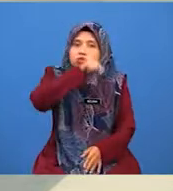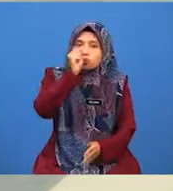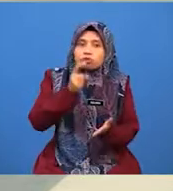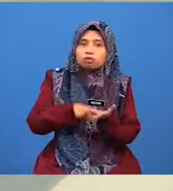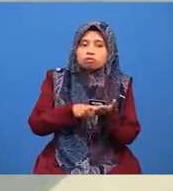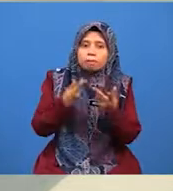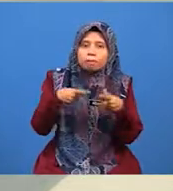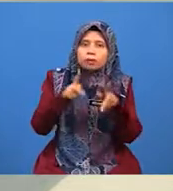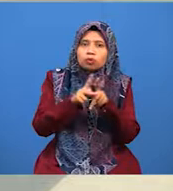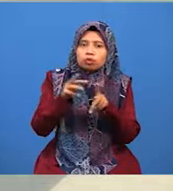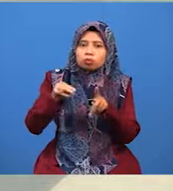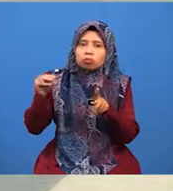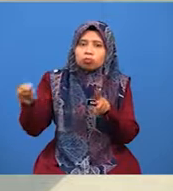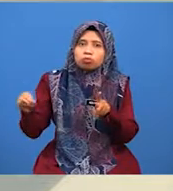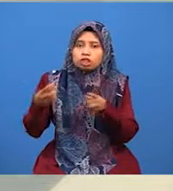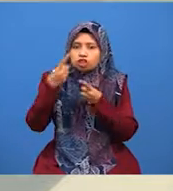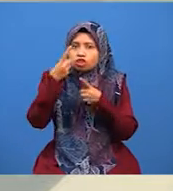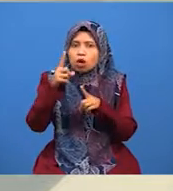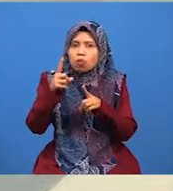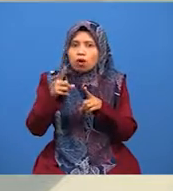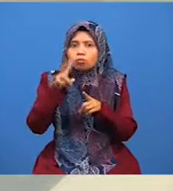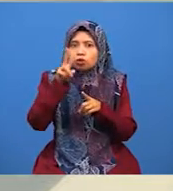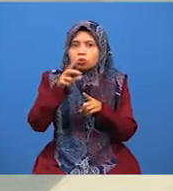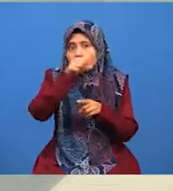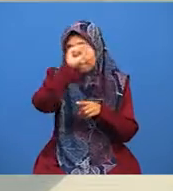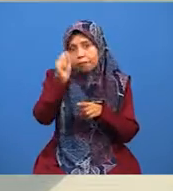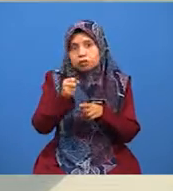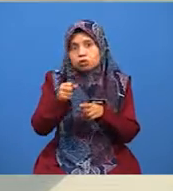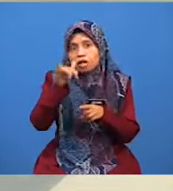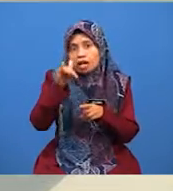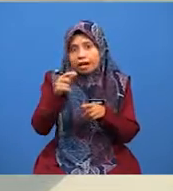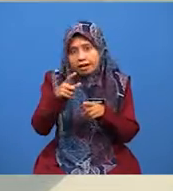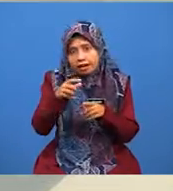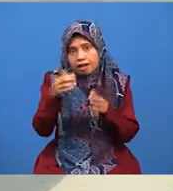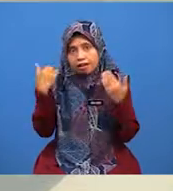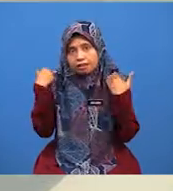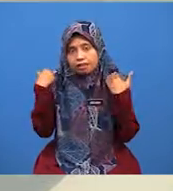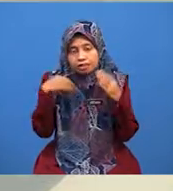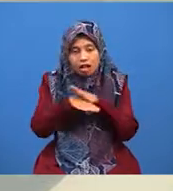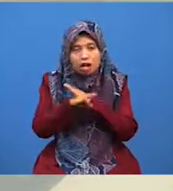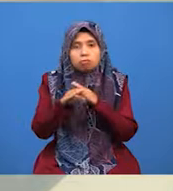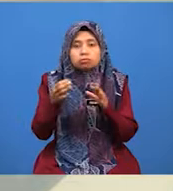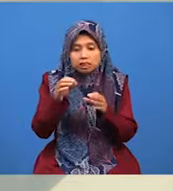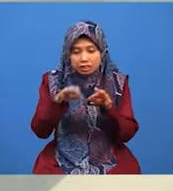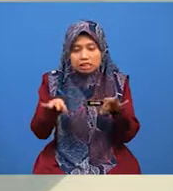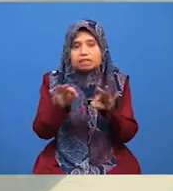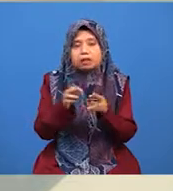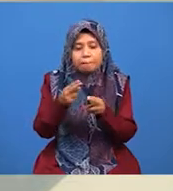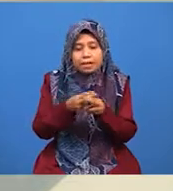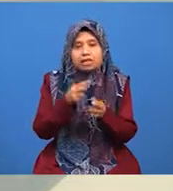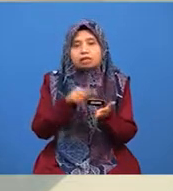Soalan ini memerlukan murid-murid menjawab 2 persoalan yang terdapat dalam cerpen ini.